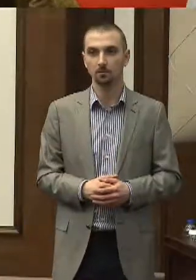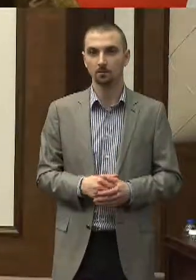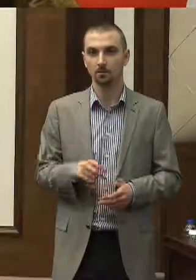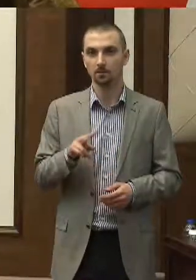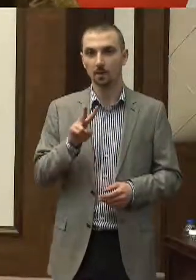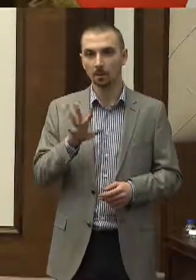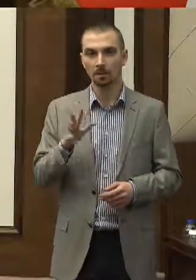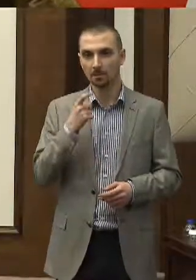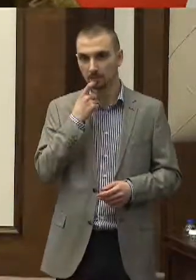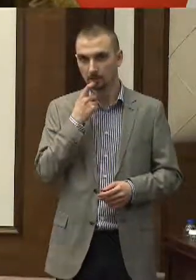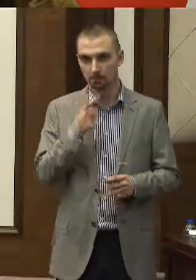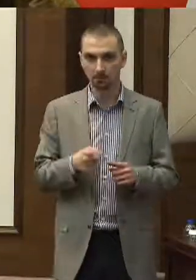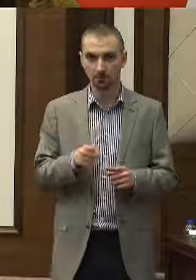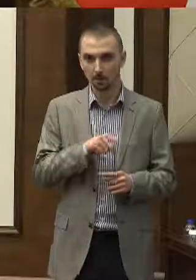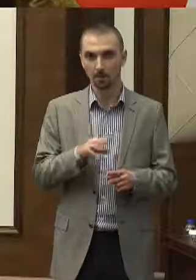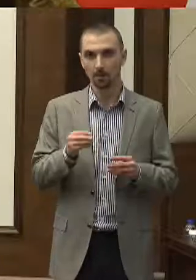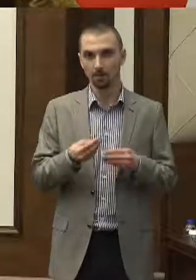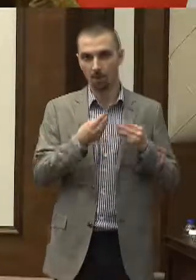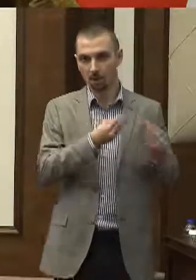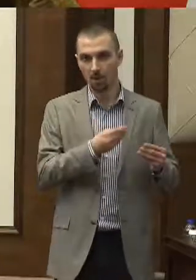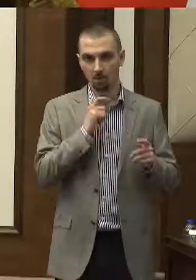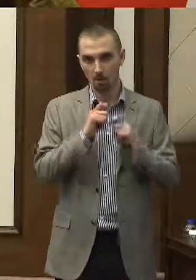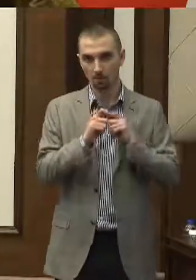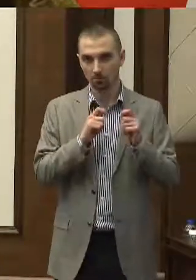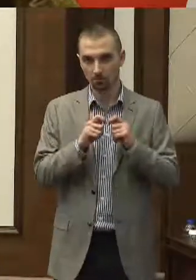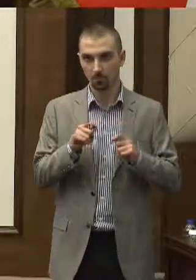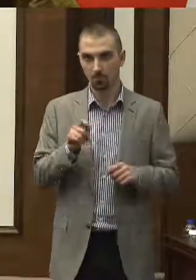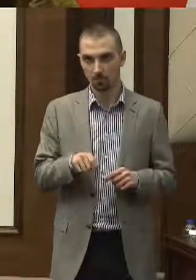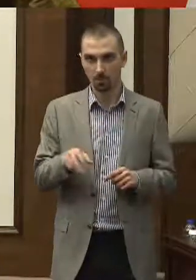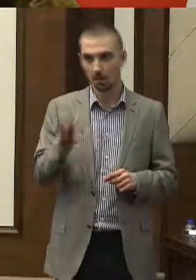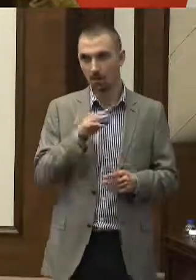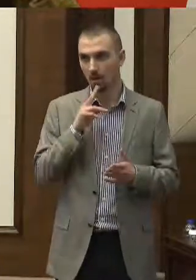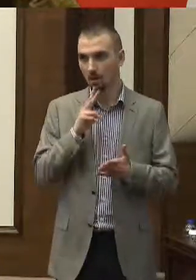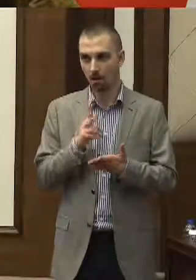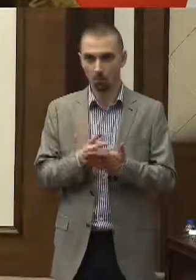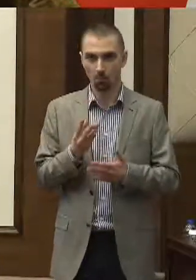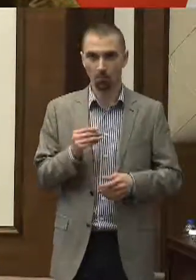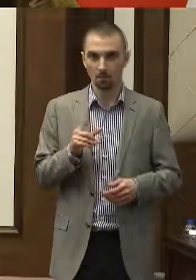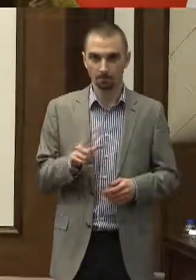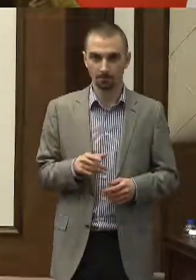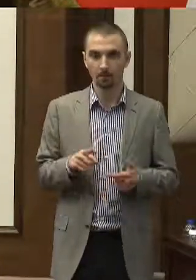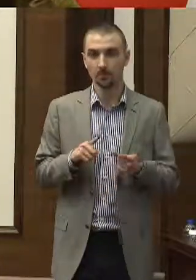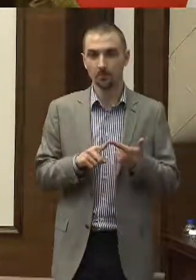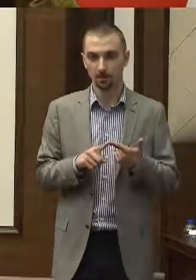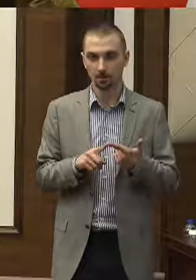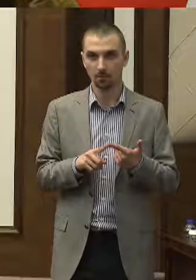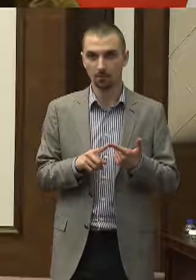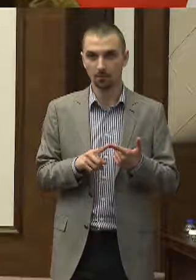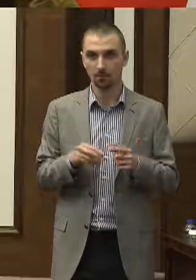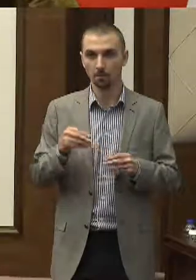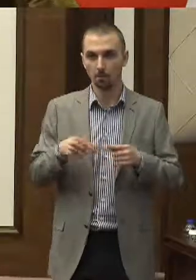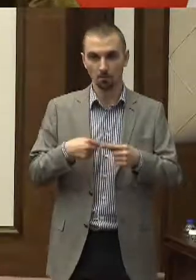TEDAŞ lehine 25 yıl süreyle irtifak hakkı tesis edilmesi hususunun müzakeresi ve kararı bağlanması. 2.